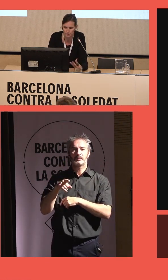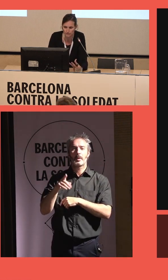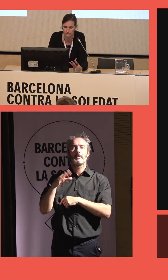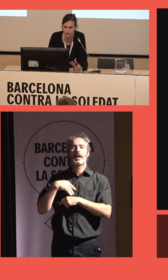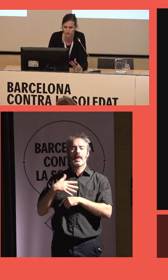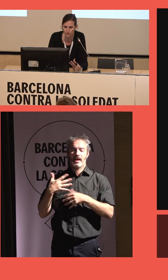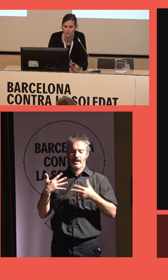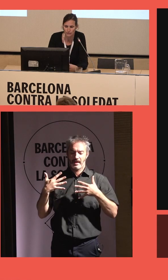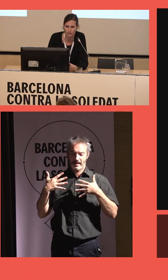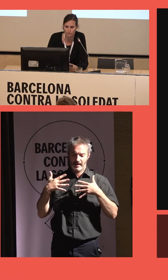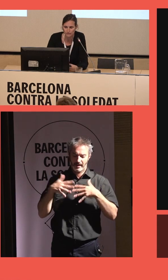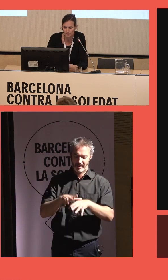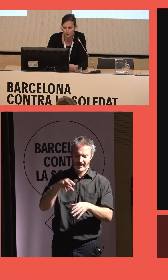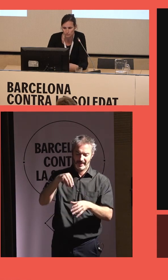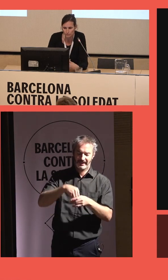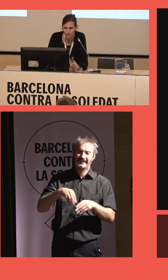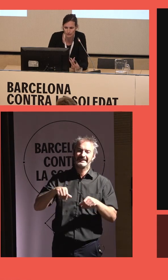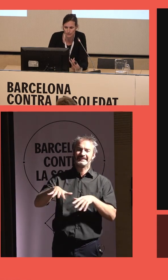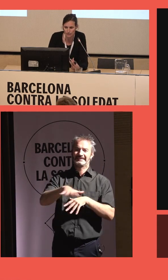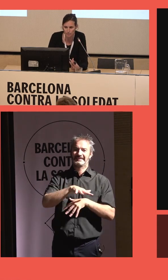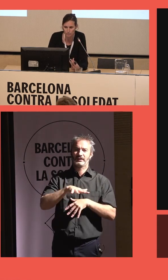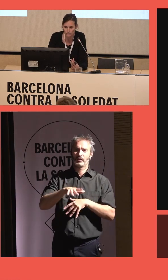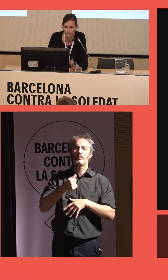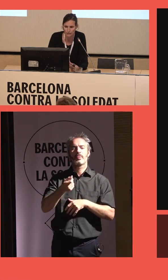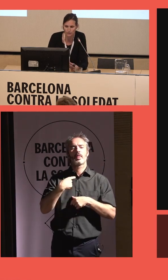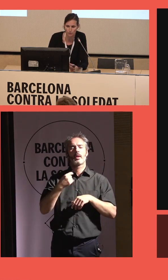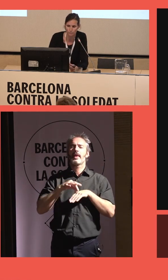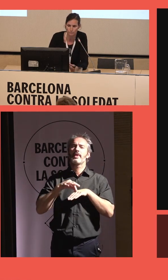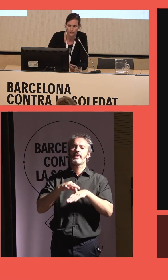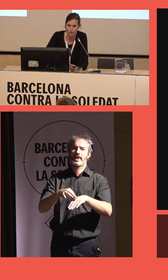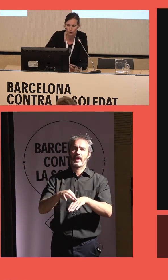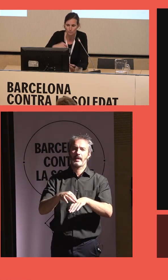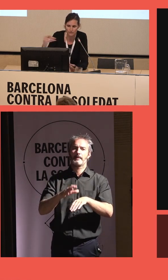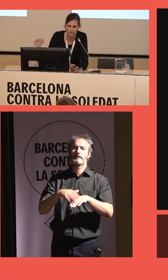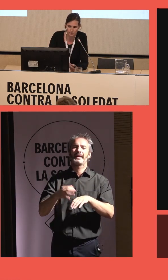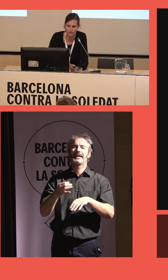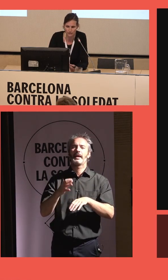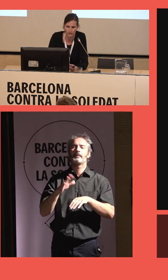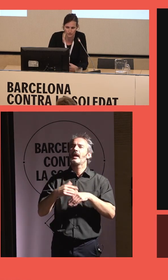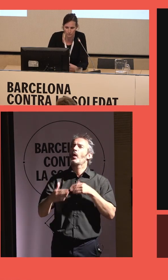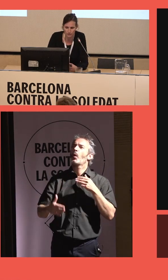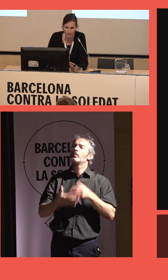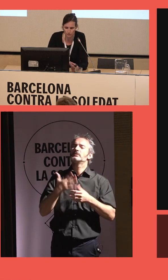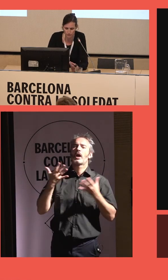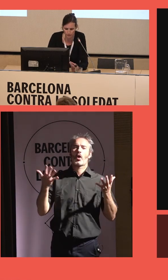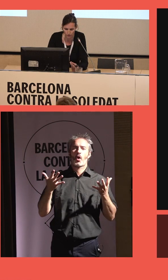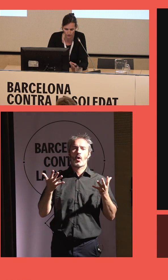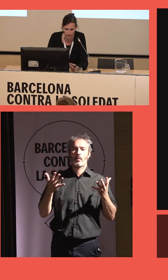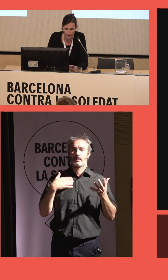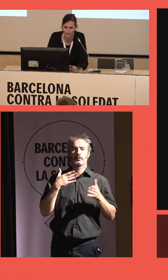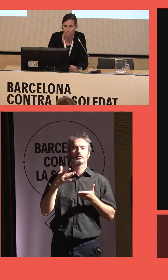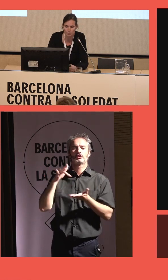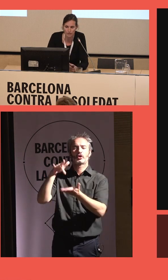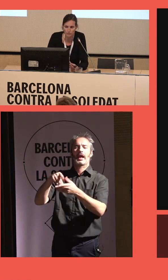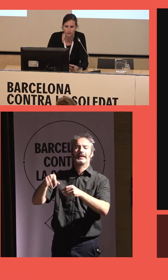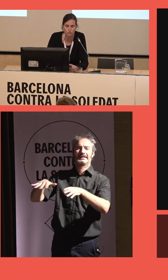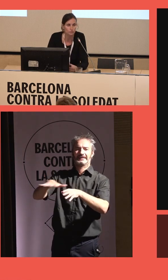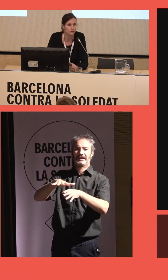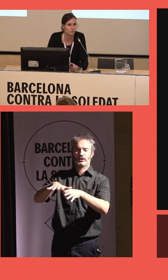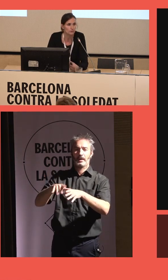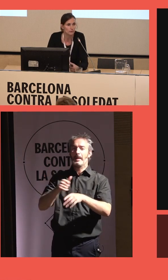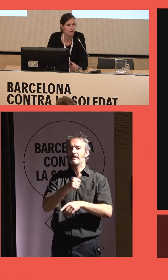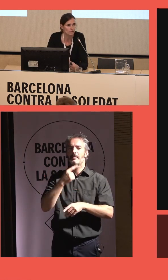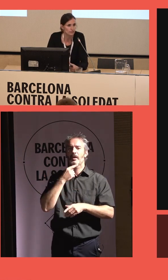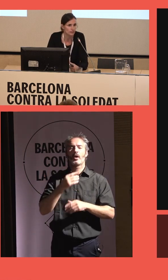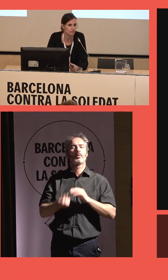'implementar-se en el territori també serveix una mica de guia per mostrar com s'inicia radars quan arriben a territori i el primer de tot